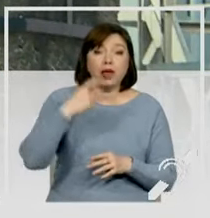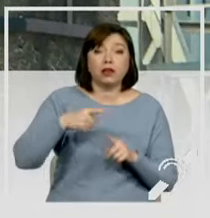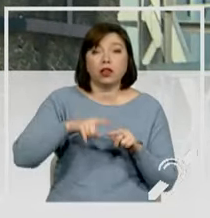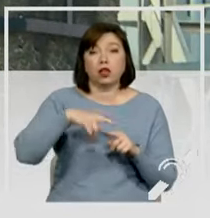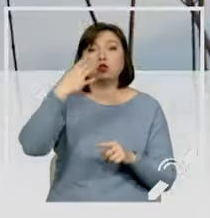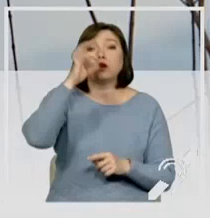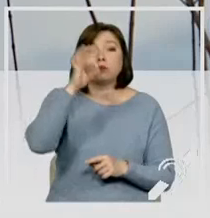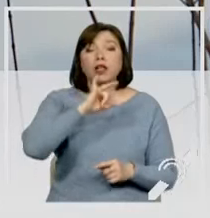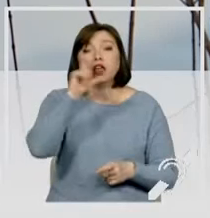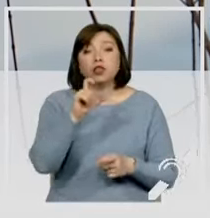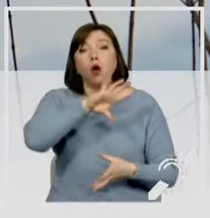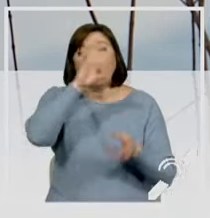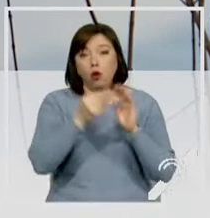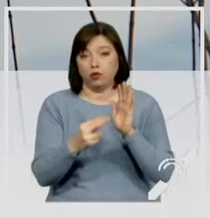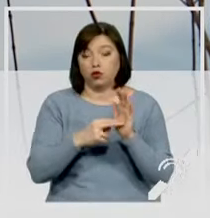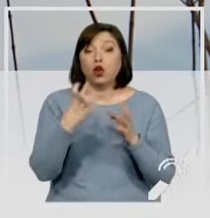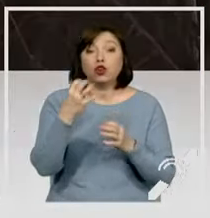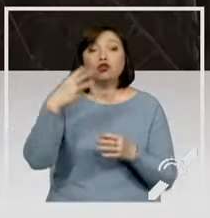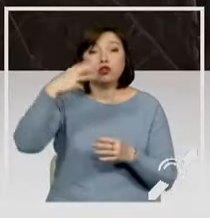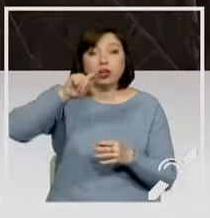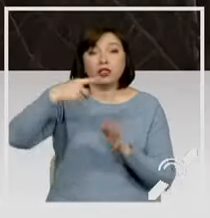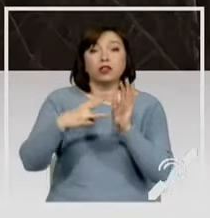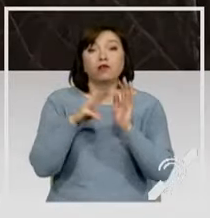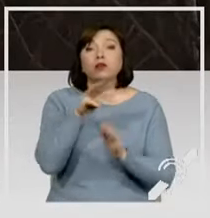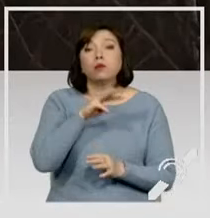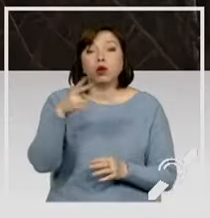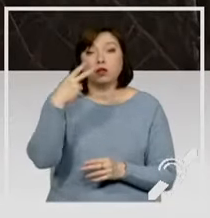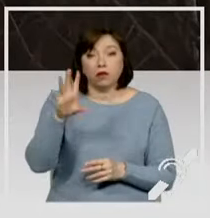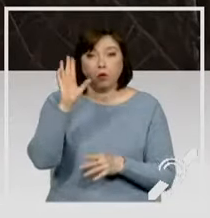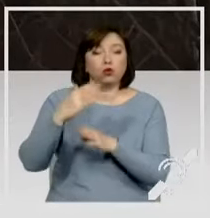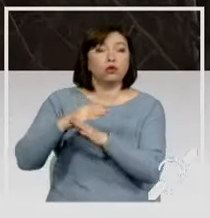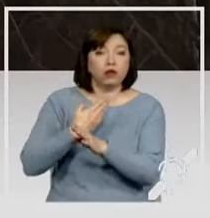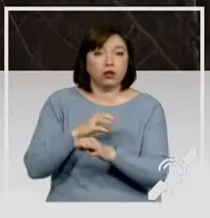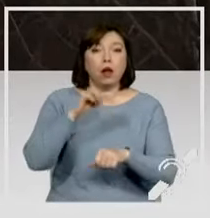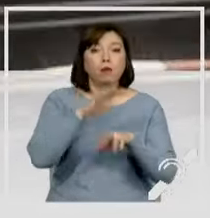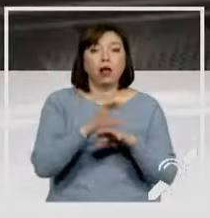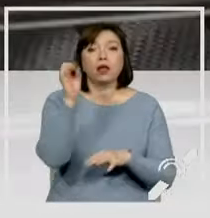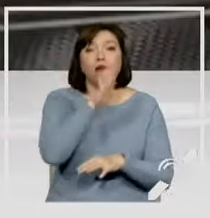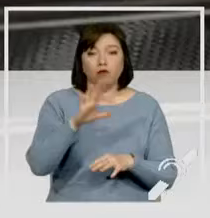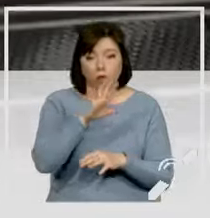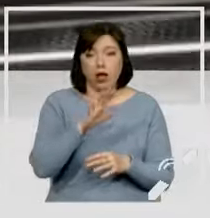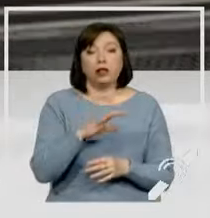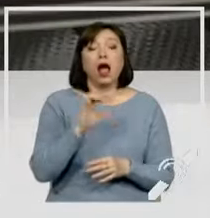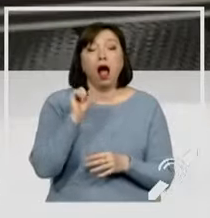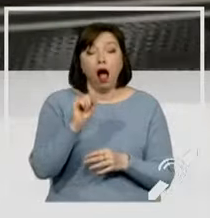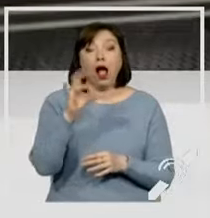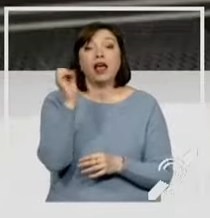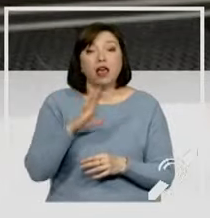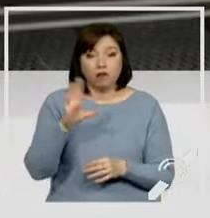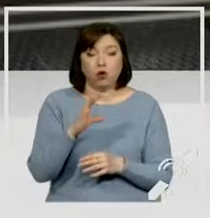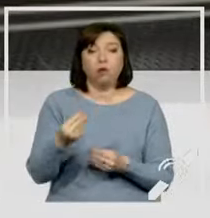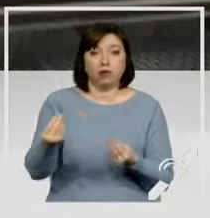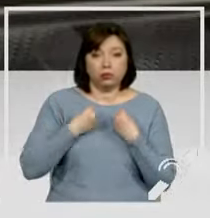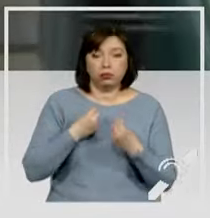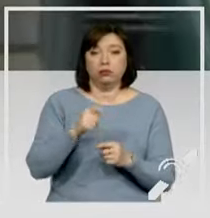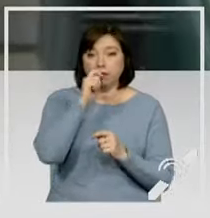din costul total al proiectului. Alte 30,8 milioane de euro vor fi acordate de Banca Europeană de Investiții, iar UE va oferi un